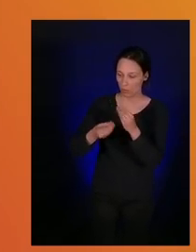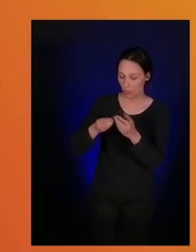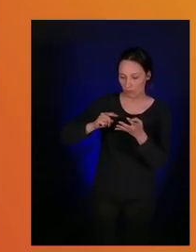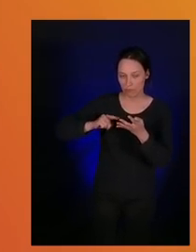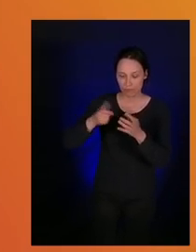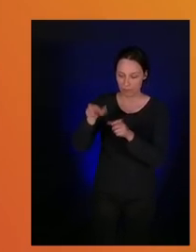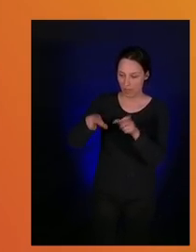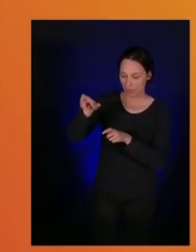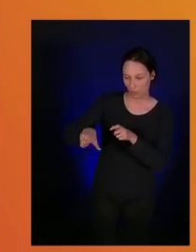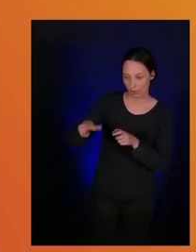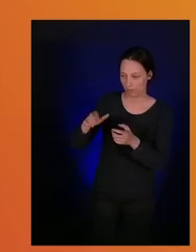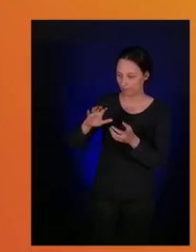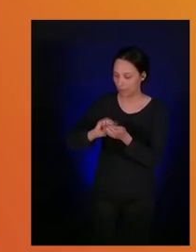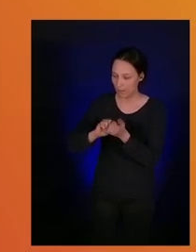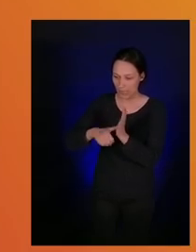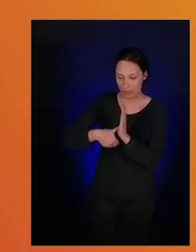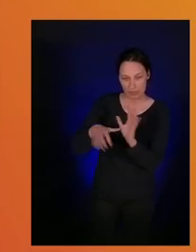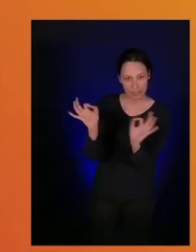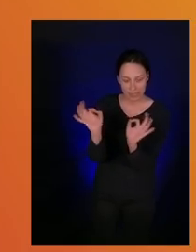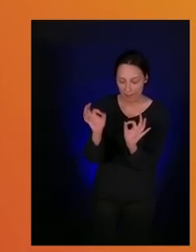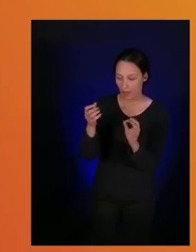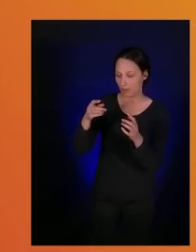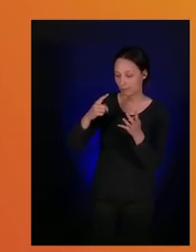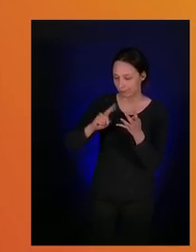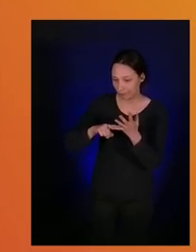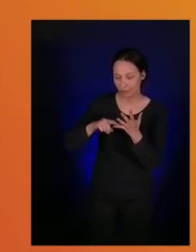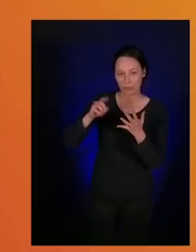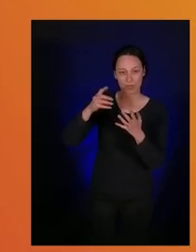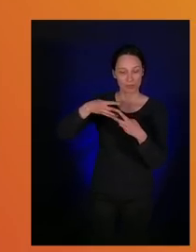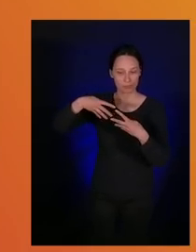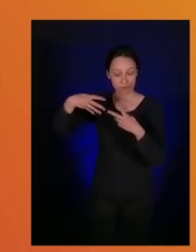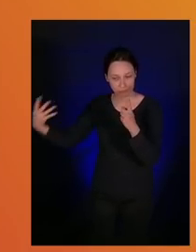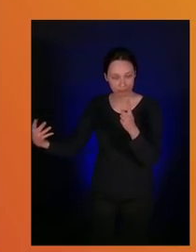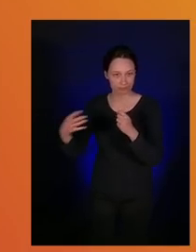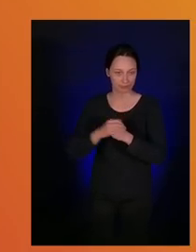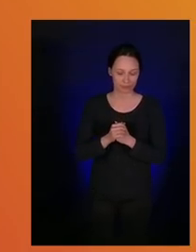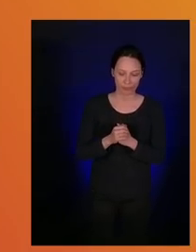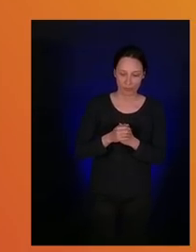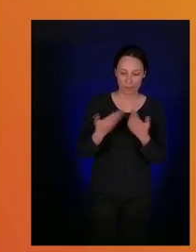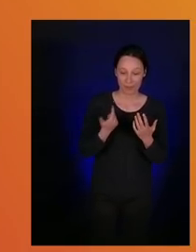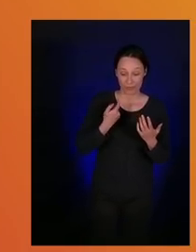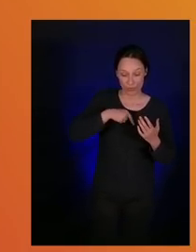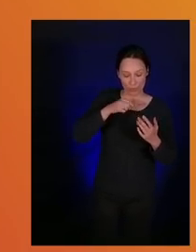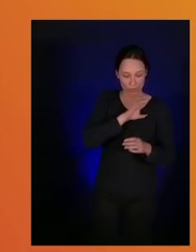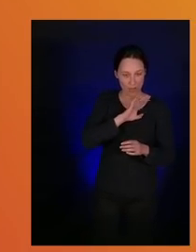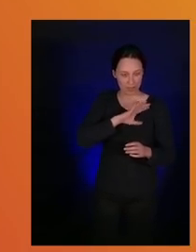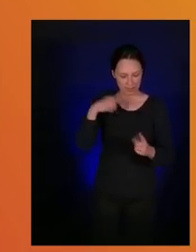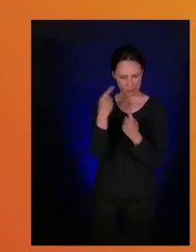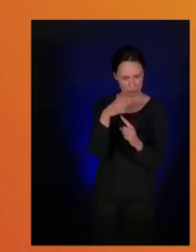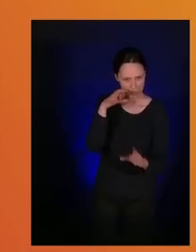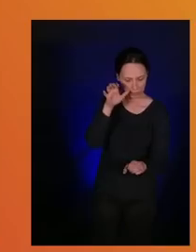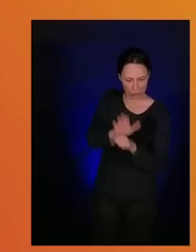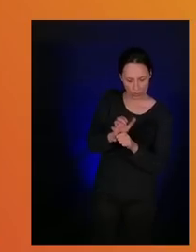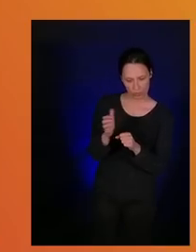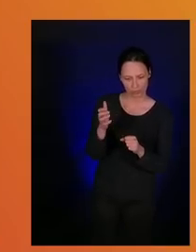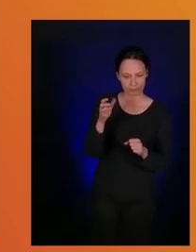la LGBTI. Concernant plus particulièrement la lutte contre les violences sexistes et sexuelles dans la CGT, nous pouvons